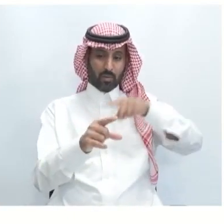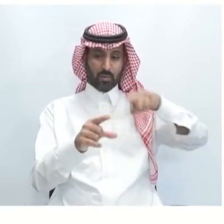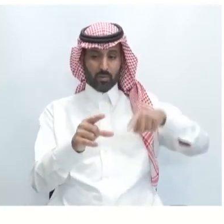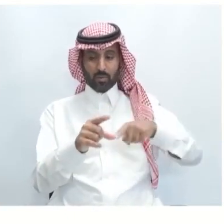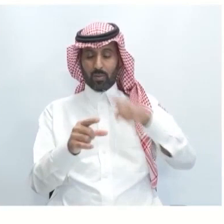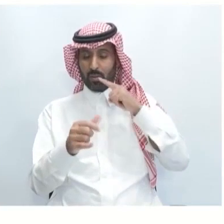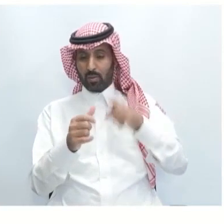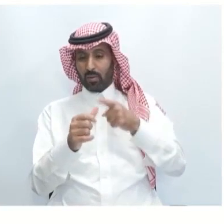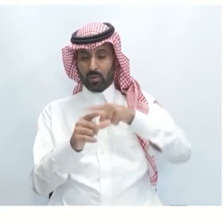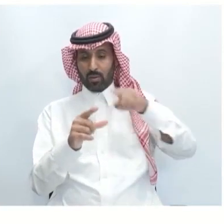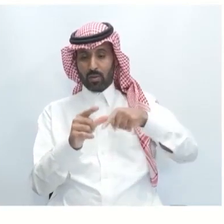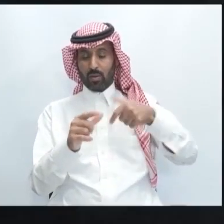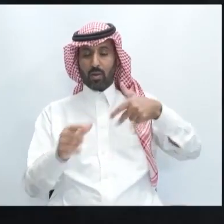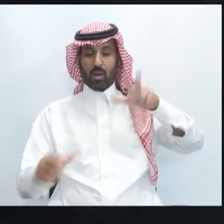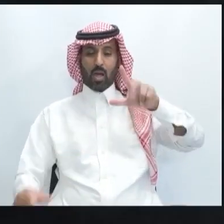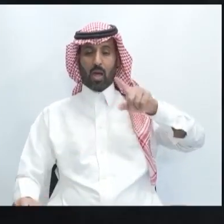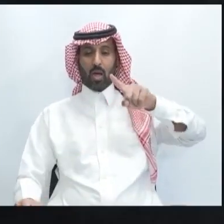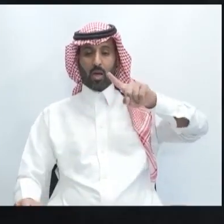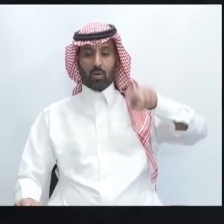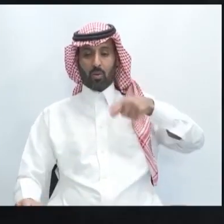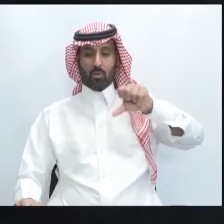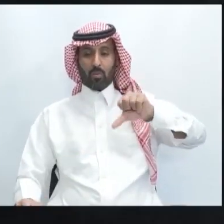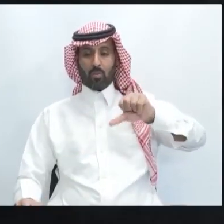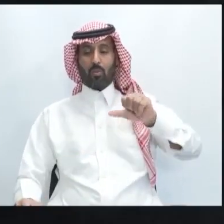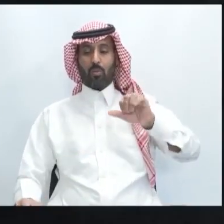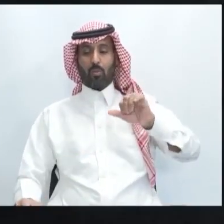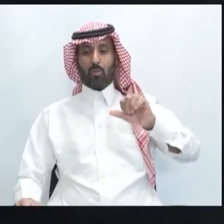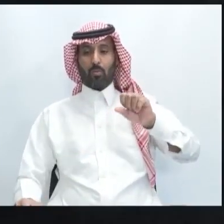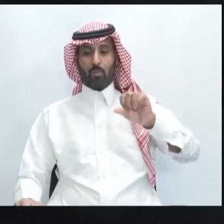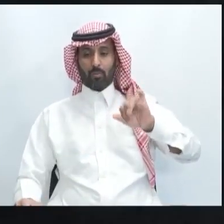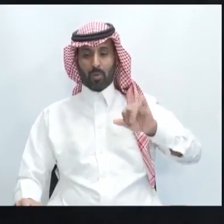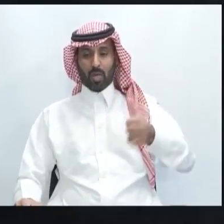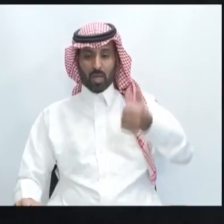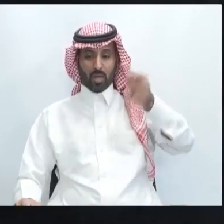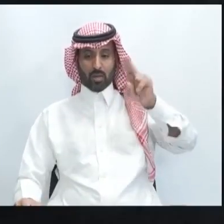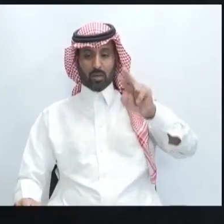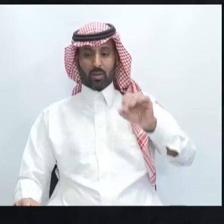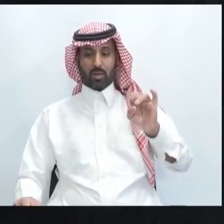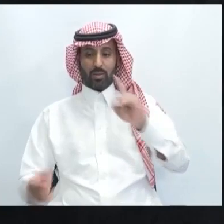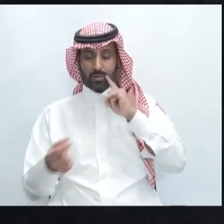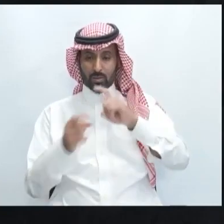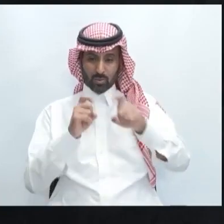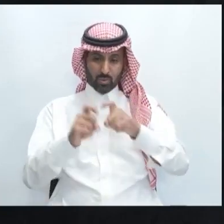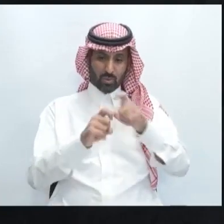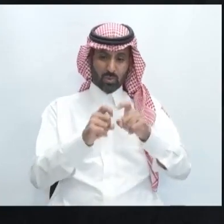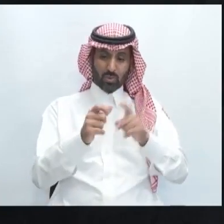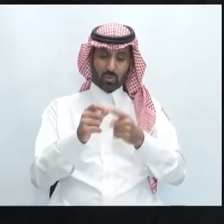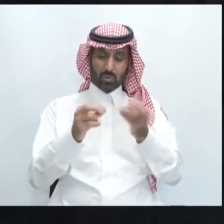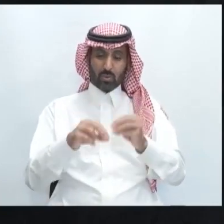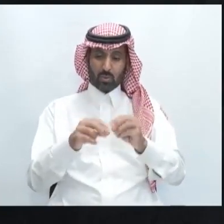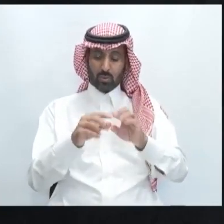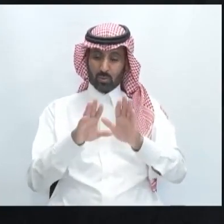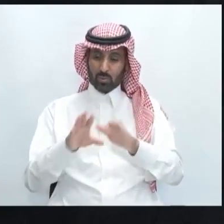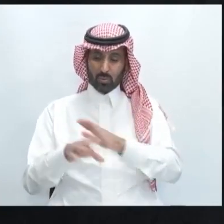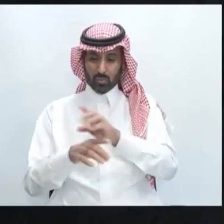فالحلقه الاروماتيه نحن نعرف ان ال لا اله الا الله الالكترونات تكون فيها في حاله